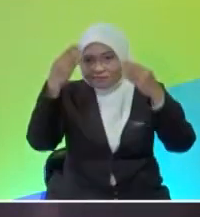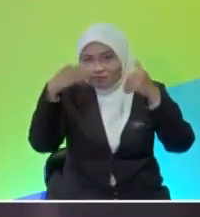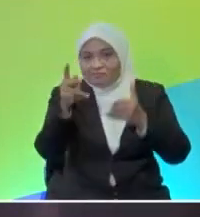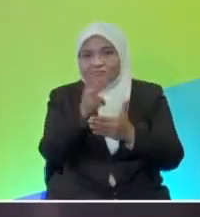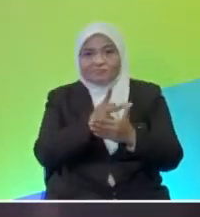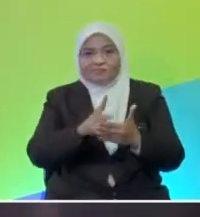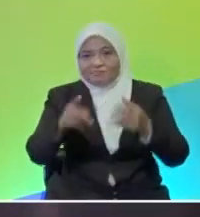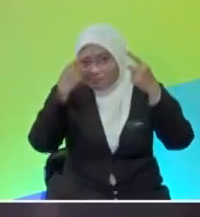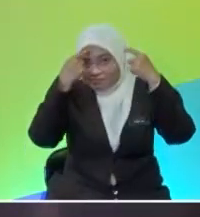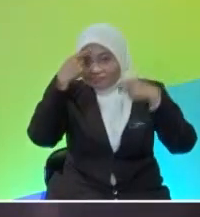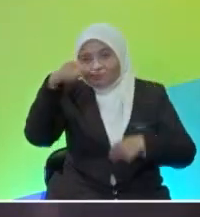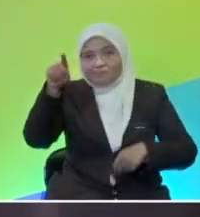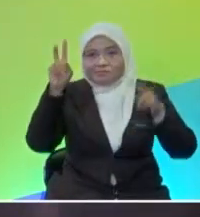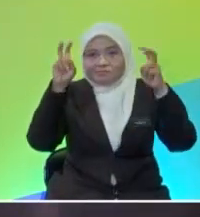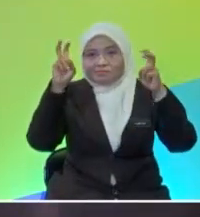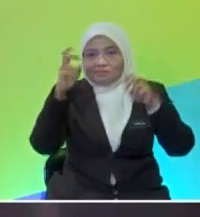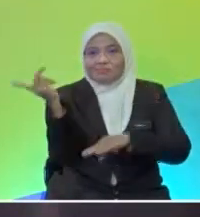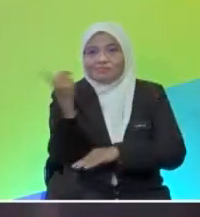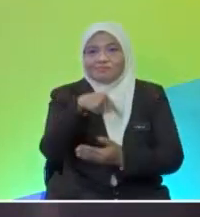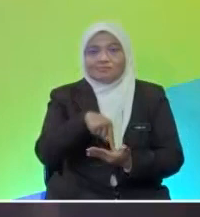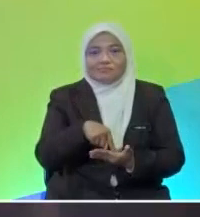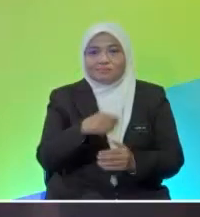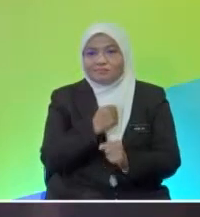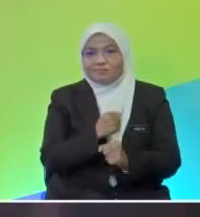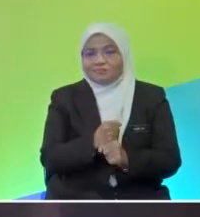yaitu kerja pengukuran